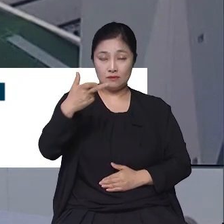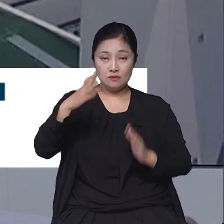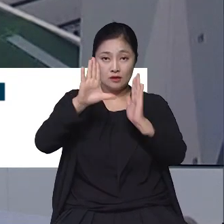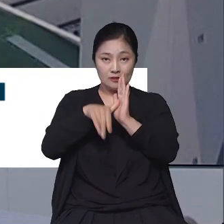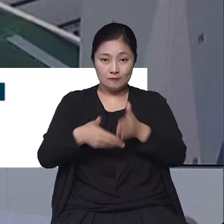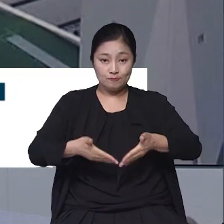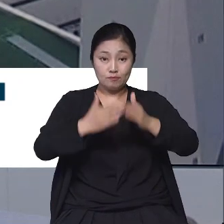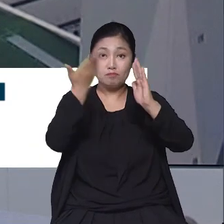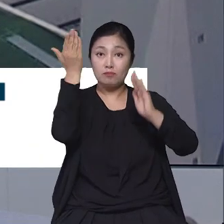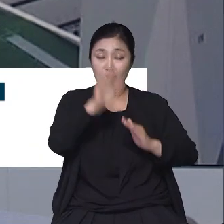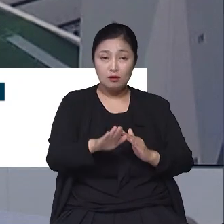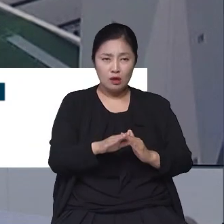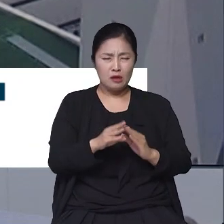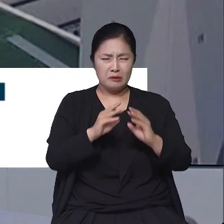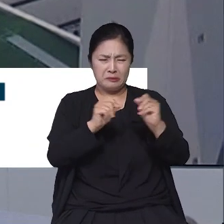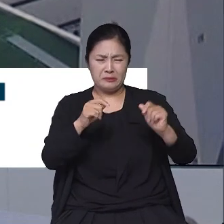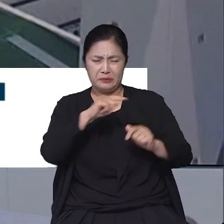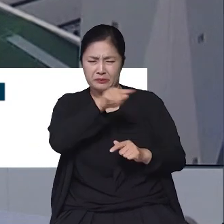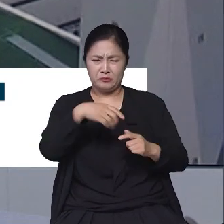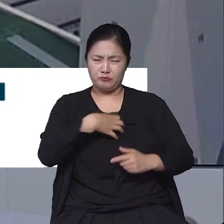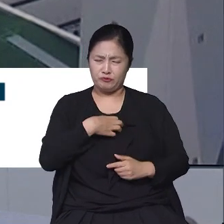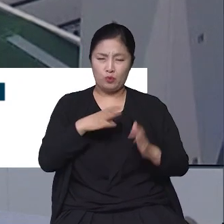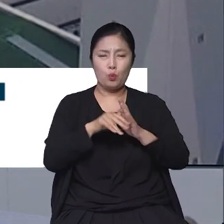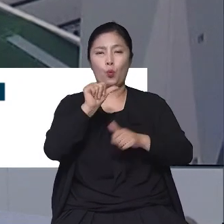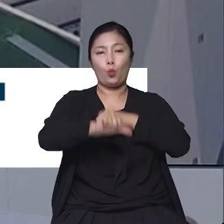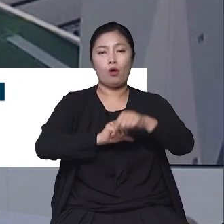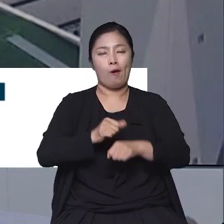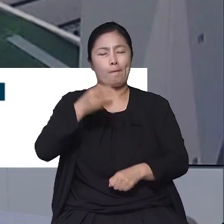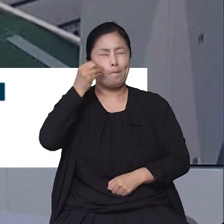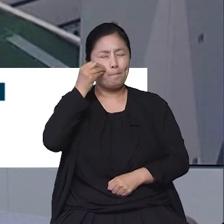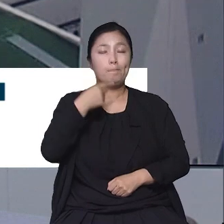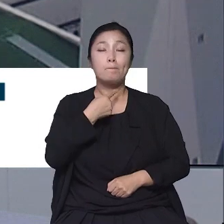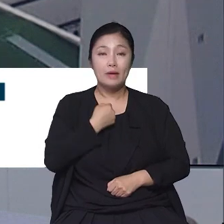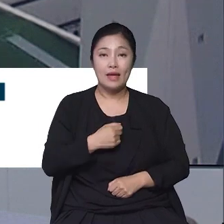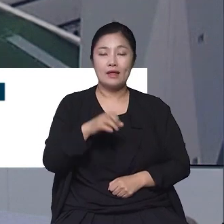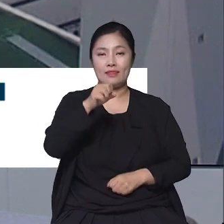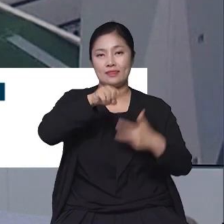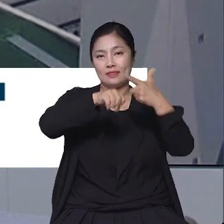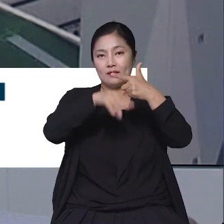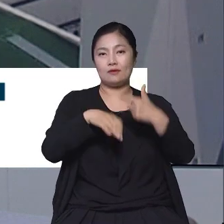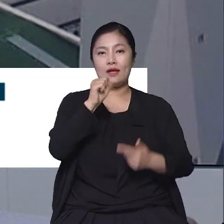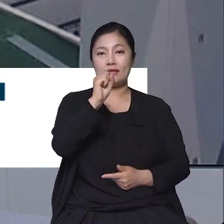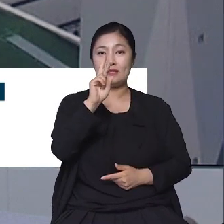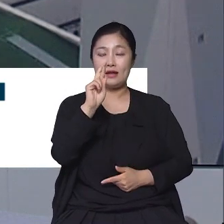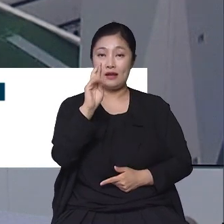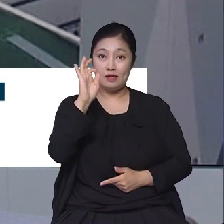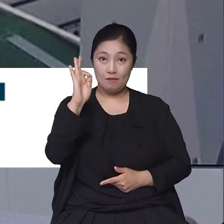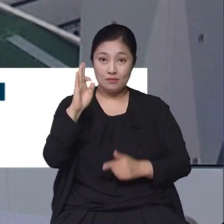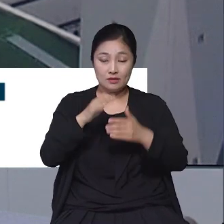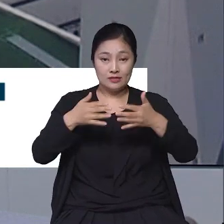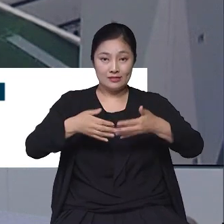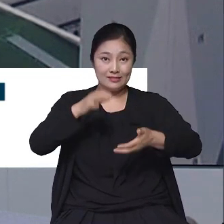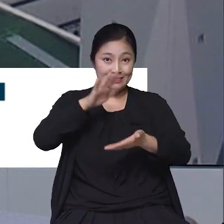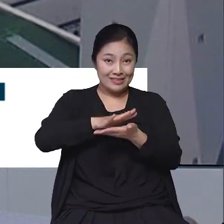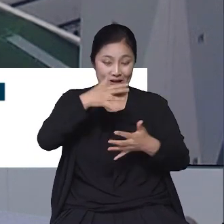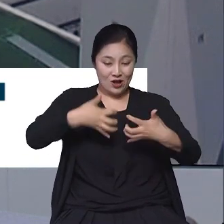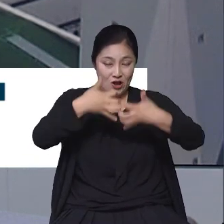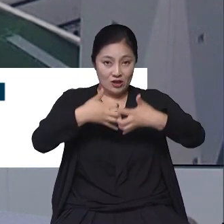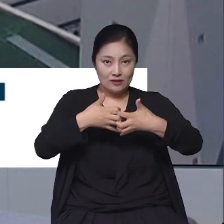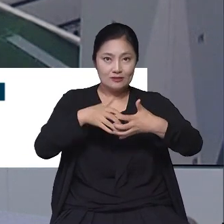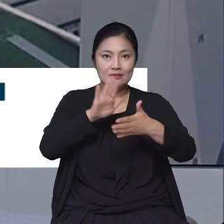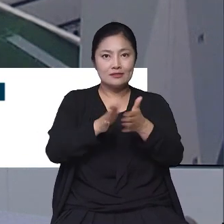2017년 준공됐지만 유해물질 논란으로 5년 동안 멈춰섰던 나주 SRF 열병합발전소 가동이